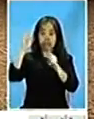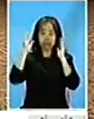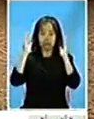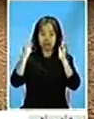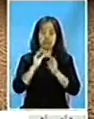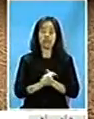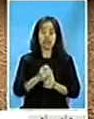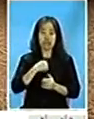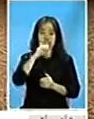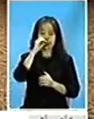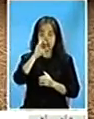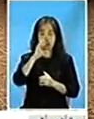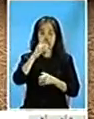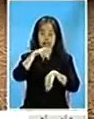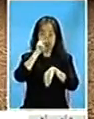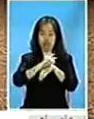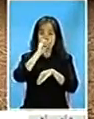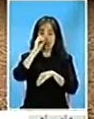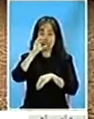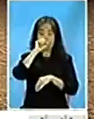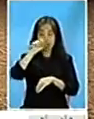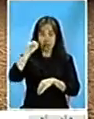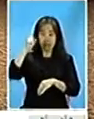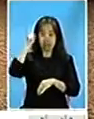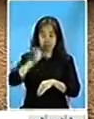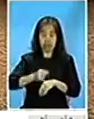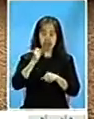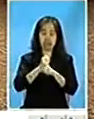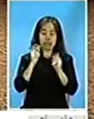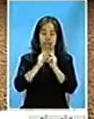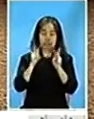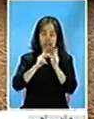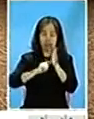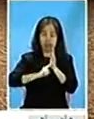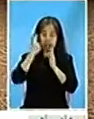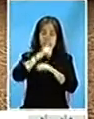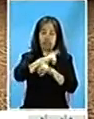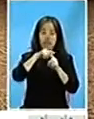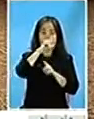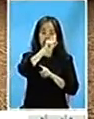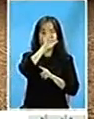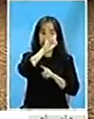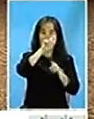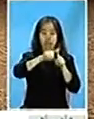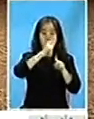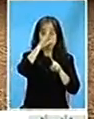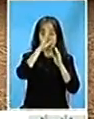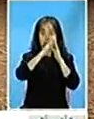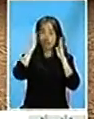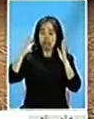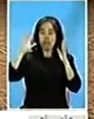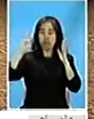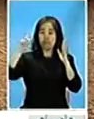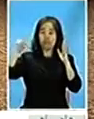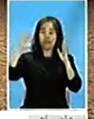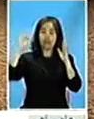ราบเรียนท่านประธานผ่านไปยังเพื่อนสมาชิกนะคะว่าจริงๆแล้วกรรมาธิการทำงานตั้งแต่วันที่28พฤษภาคมถึงวันที่6สิงห